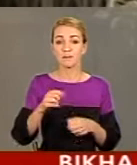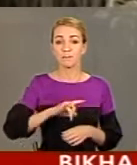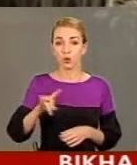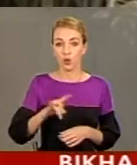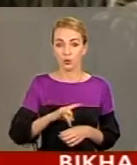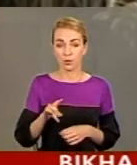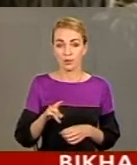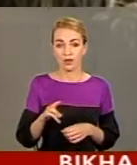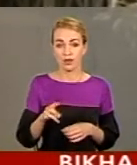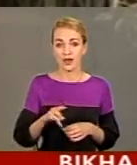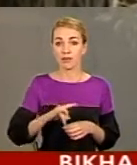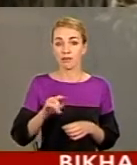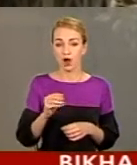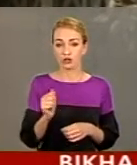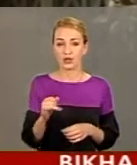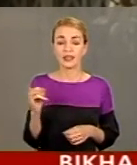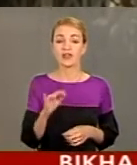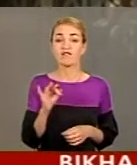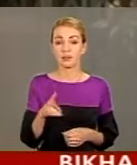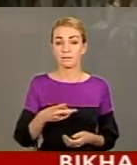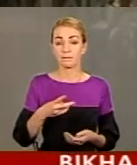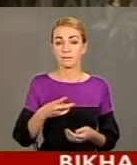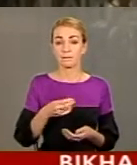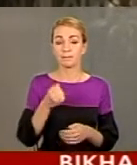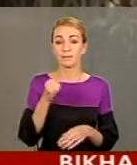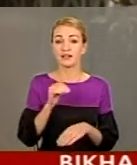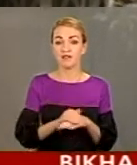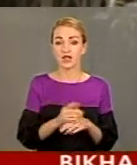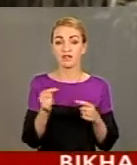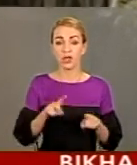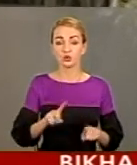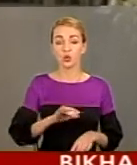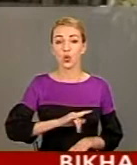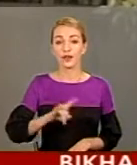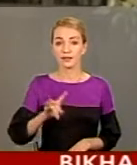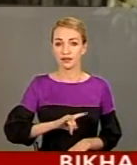командиром екіпажа, і він підтвердив те, що літак